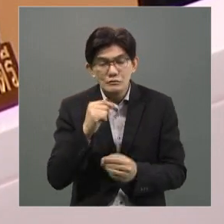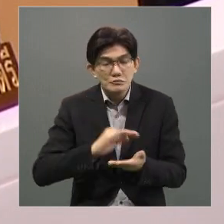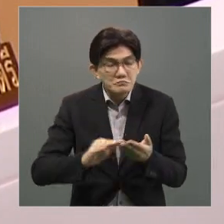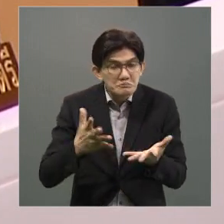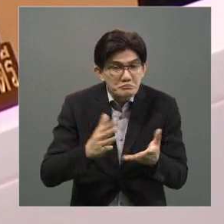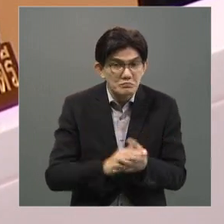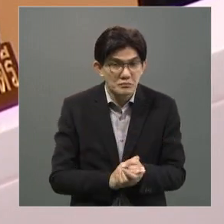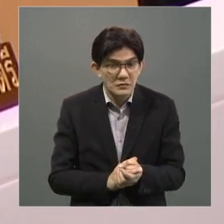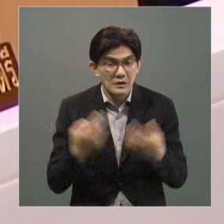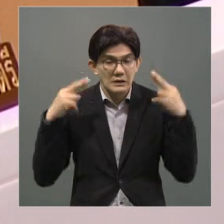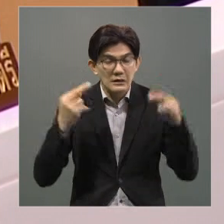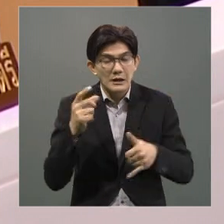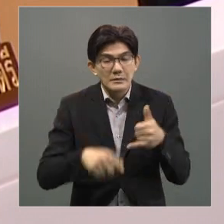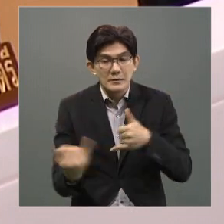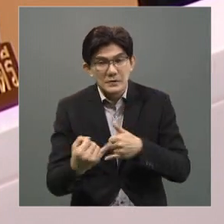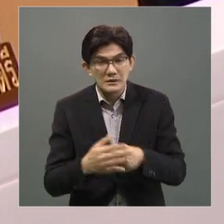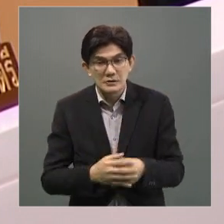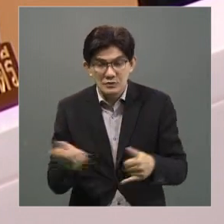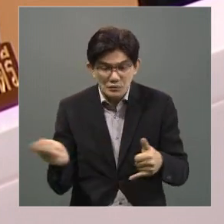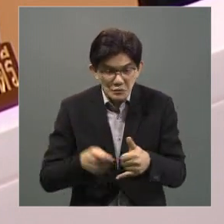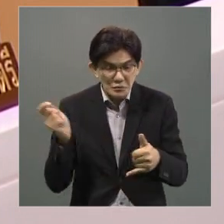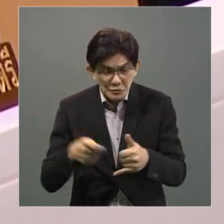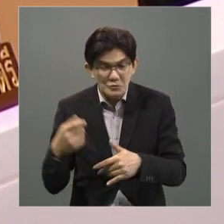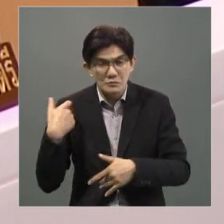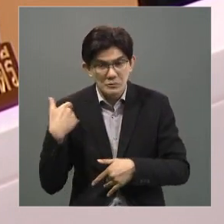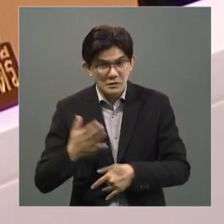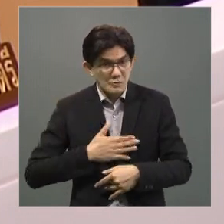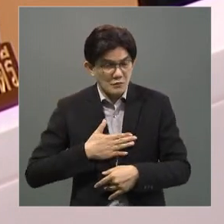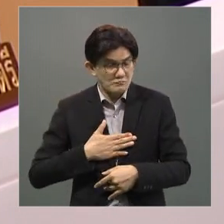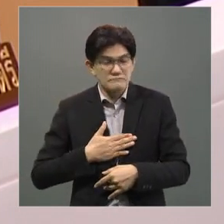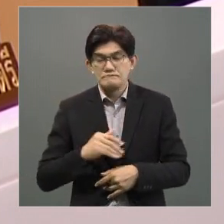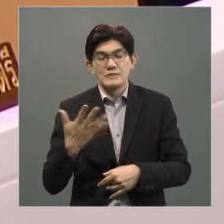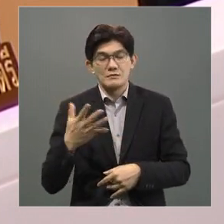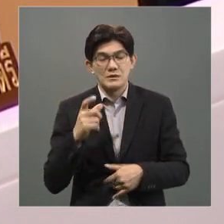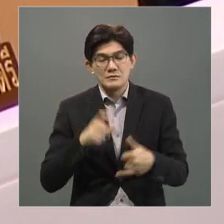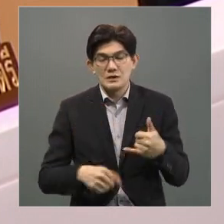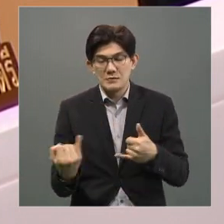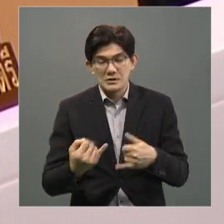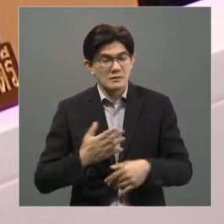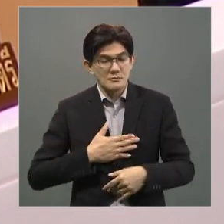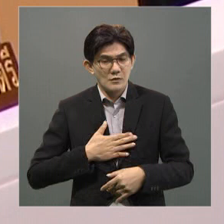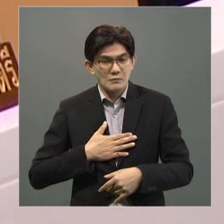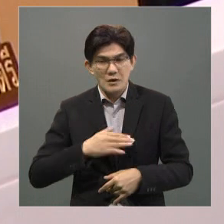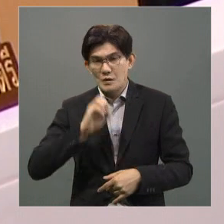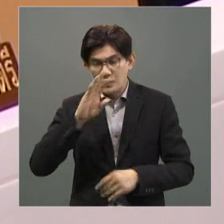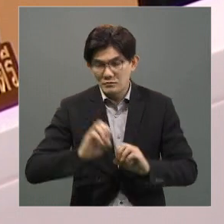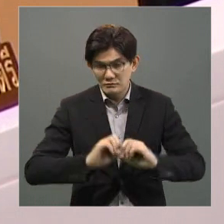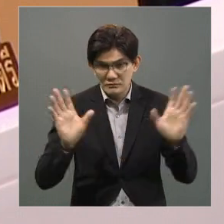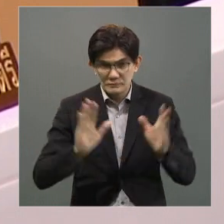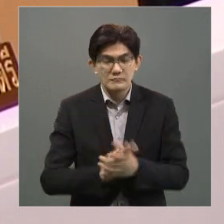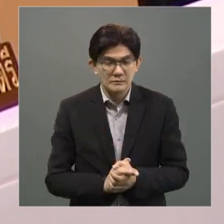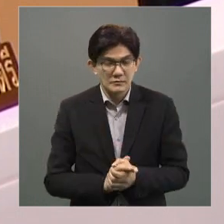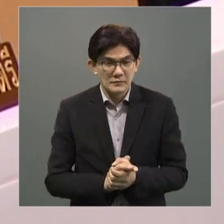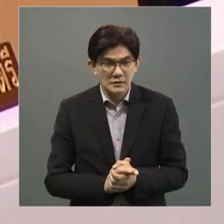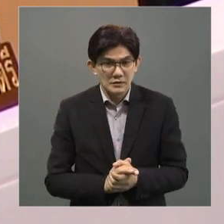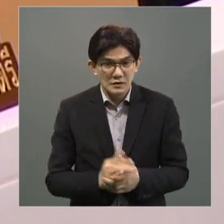ค่ายการที่ชั่วๆอย่างเงี้ยต้องถูกลงโทษลงทันในยุคผมไม่มีผมยืนยันท่านประธานครับขออนุญ